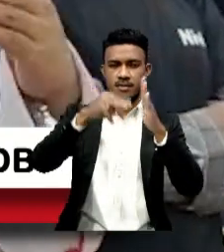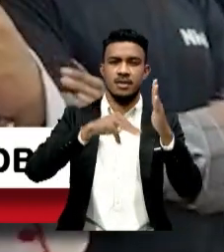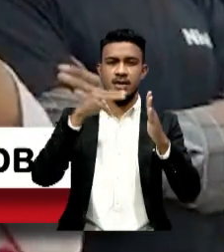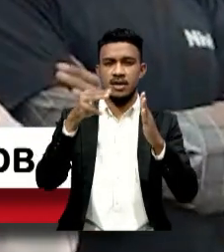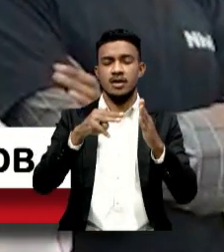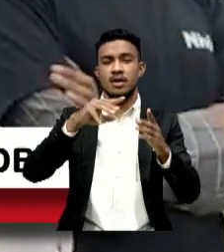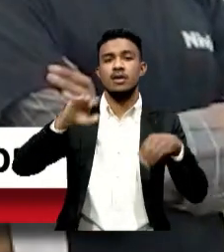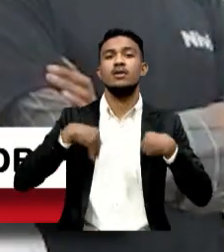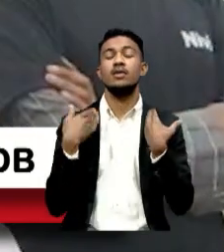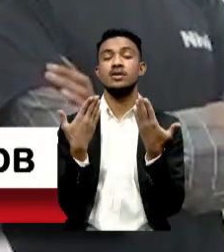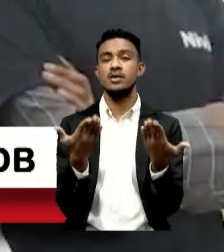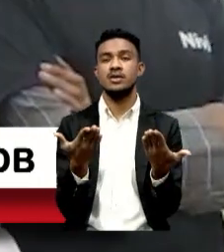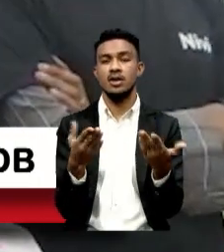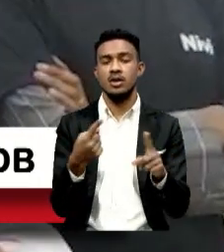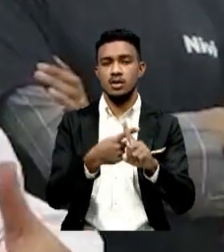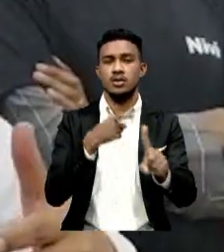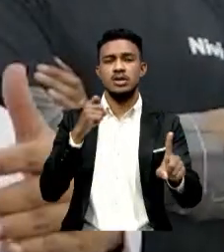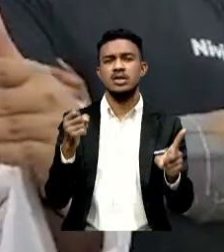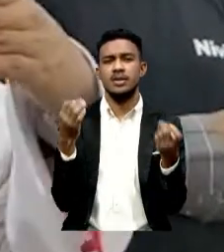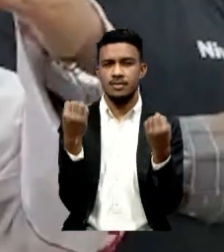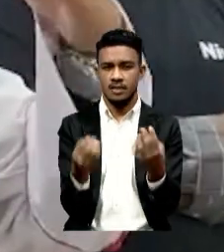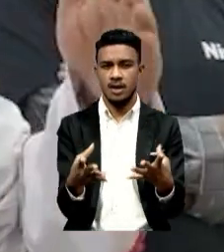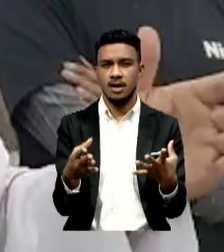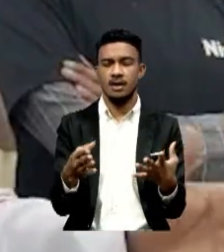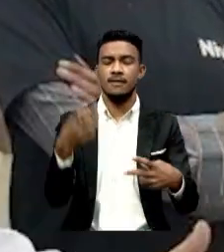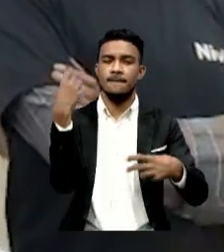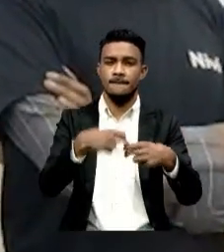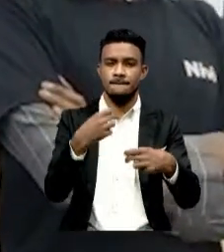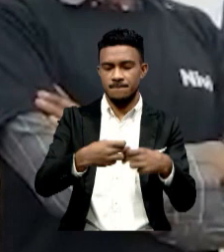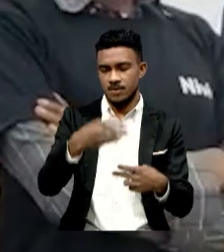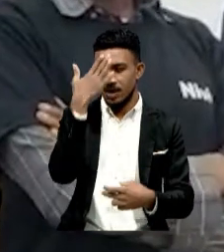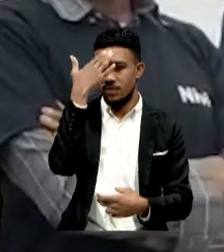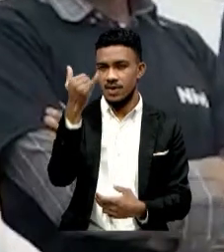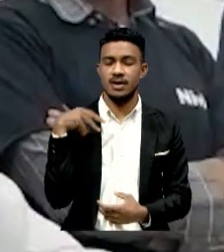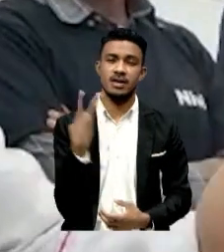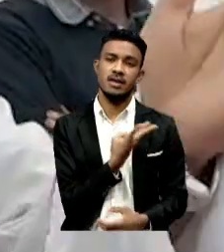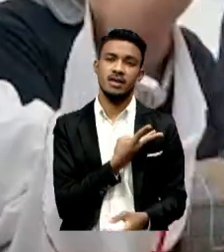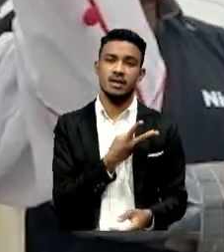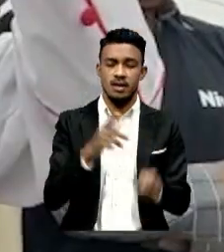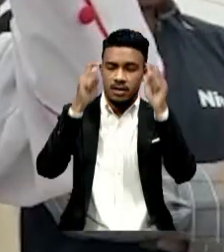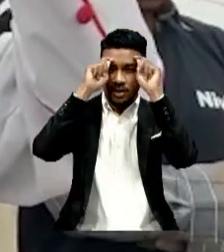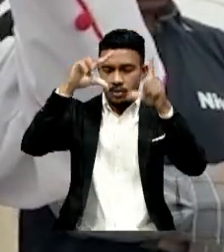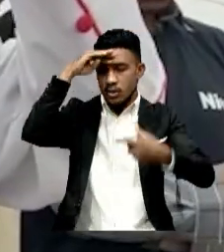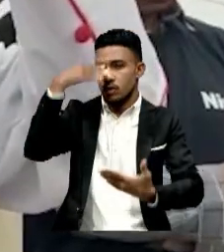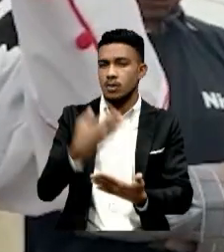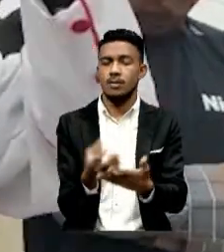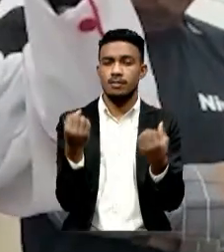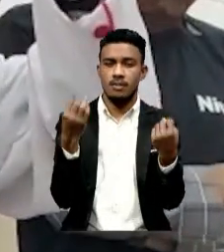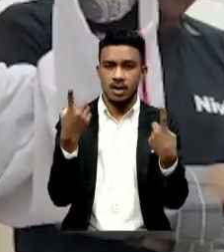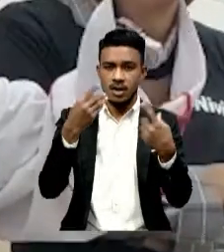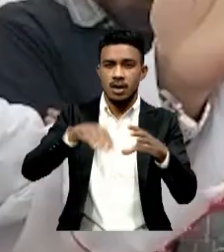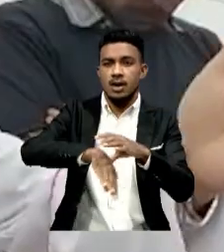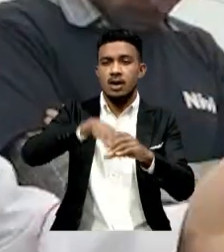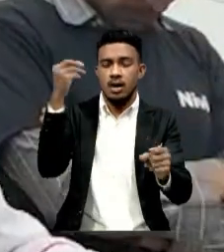o insa kusi parte o in haleri tamba sama kita ni Timor ambarak teng sai liur buka servis